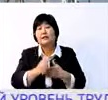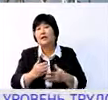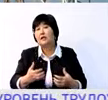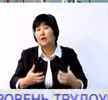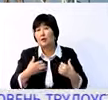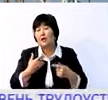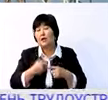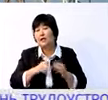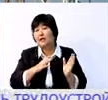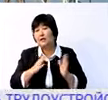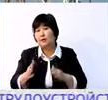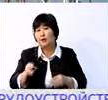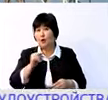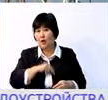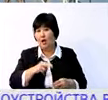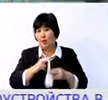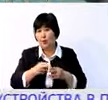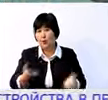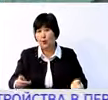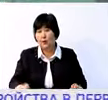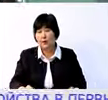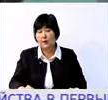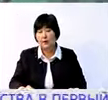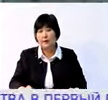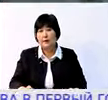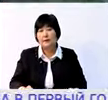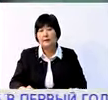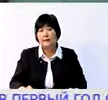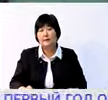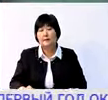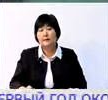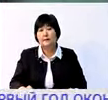угрозу его стабильную работу. Алина Параджанбек, Булат Абденов, Досхан Сатпай, телеканал Кызылорда.